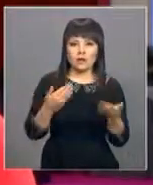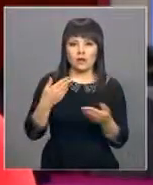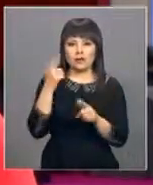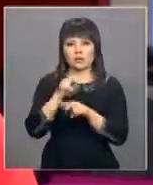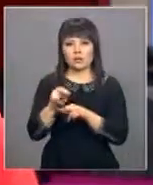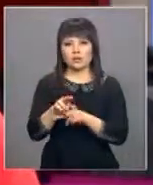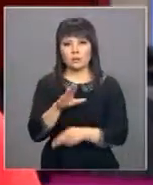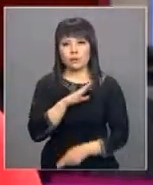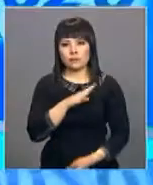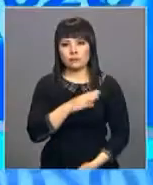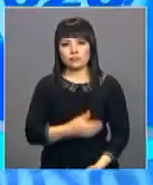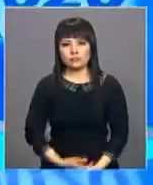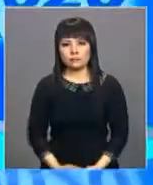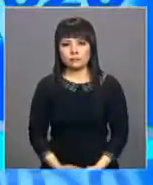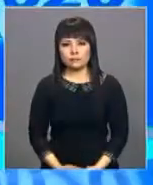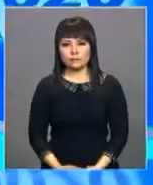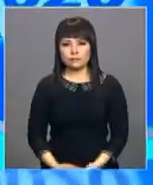бізге.